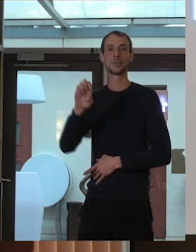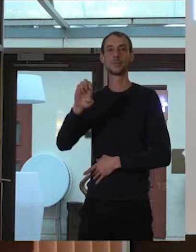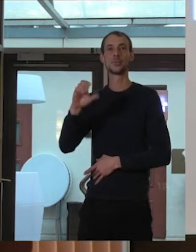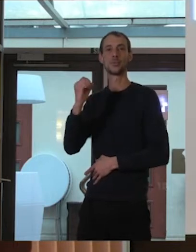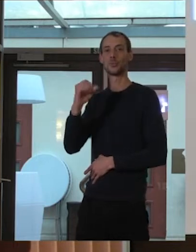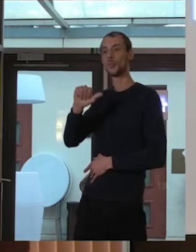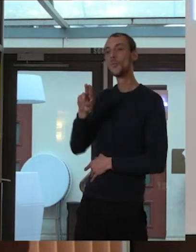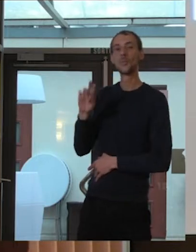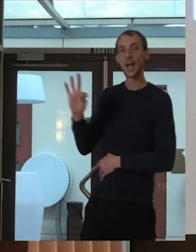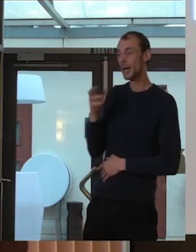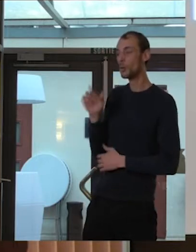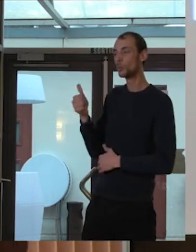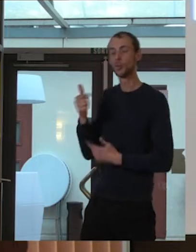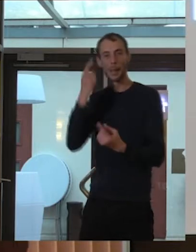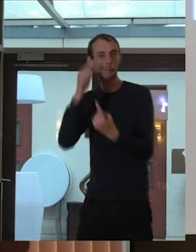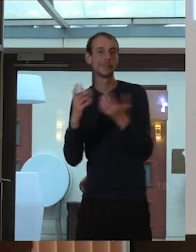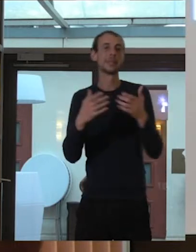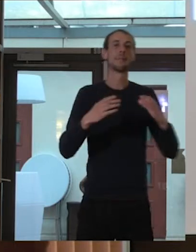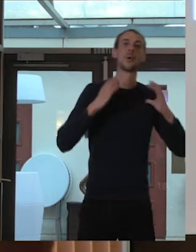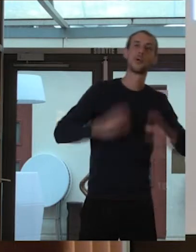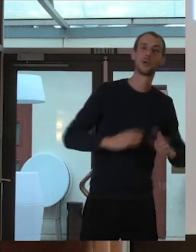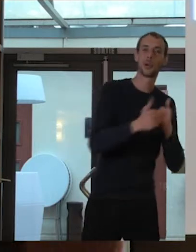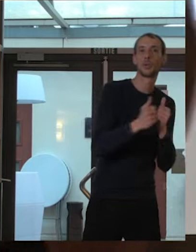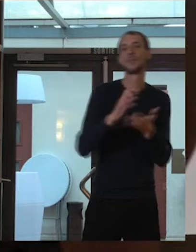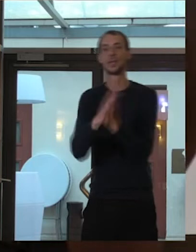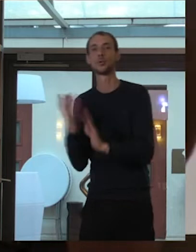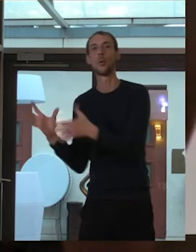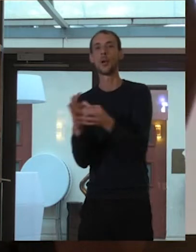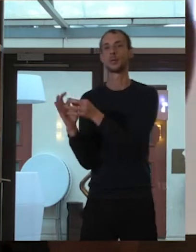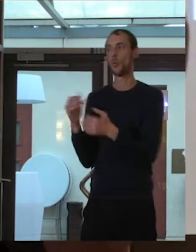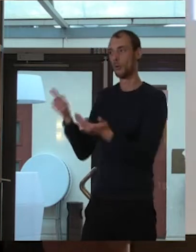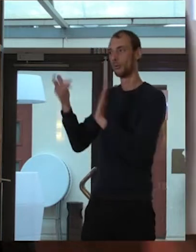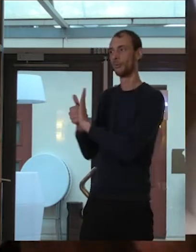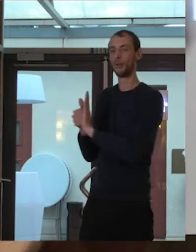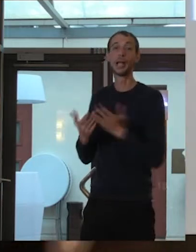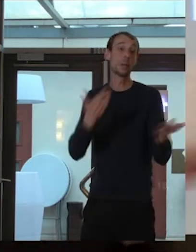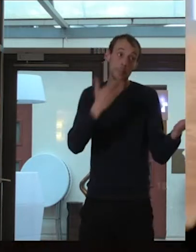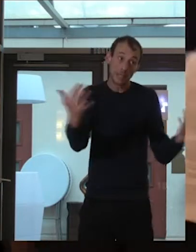clubs sportifs. Et encore merci à toutes et tous d'être là ce soir.